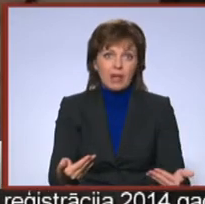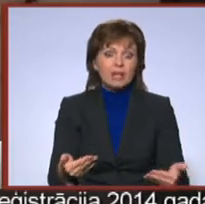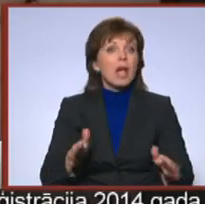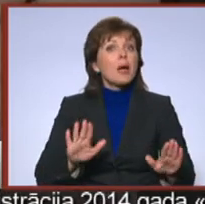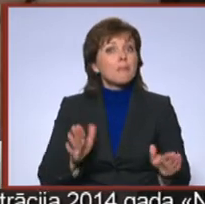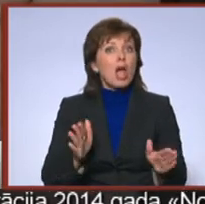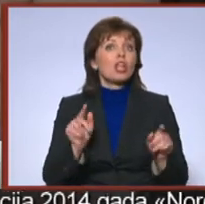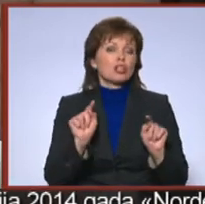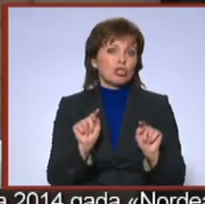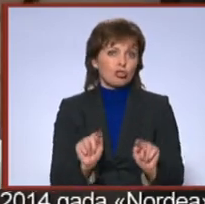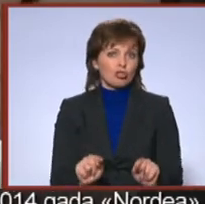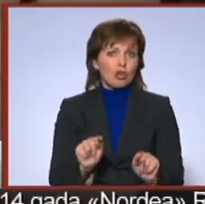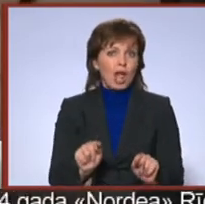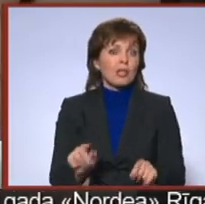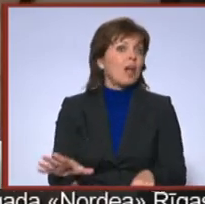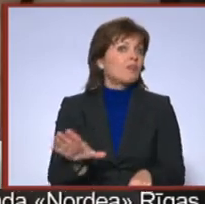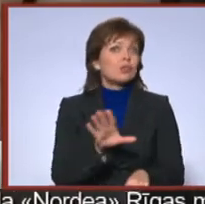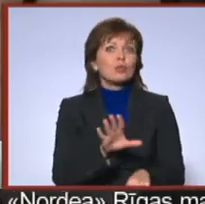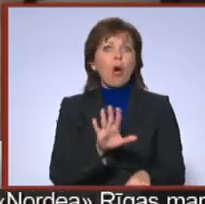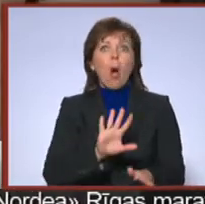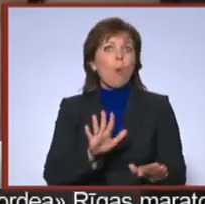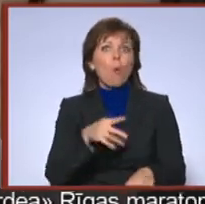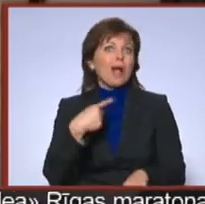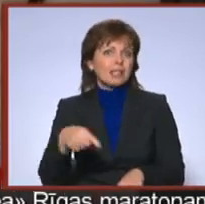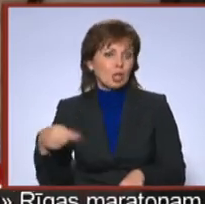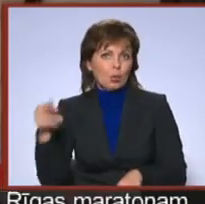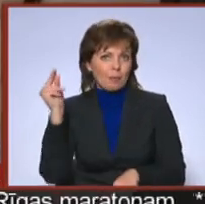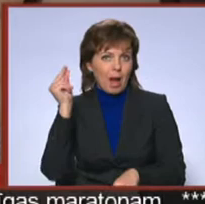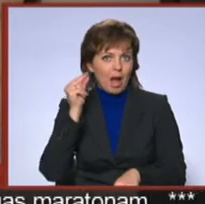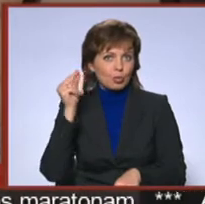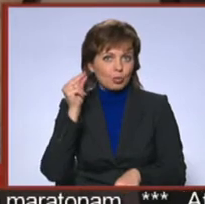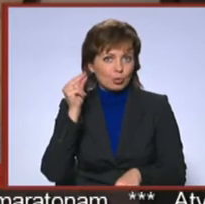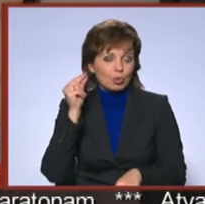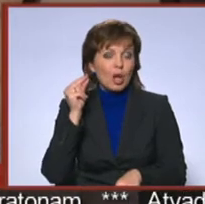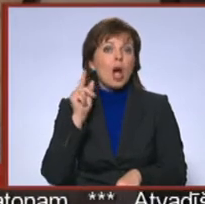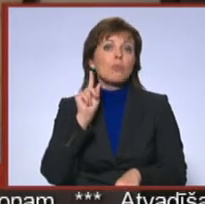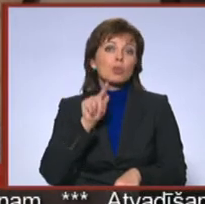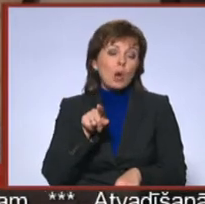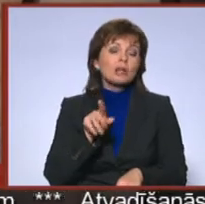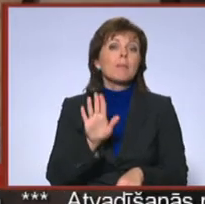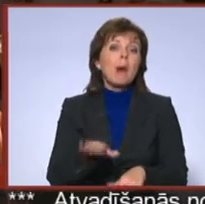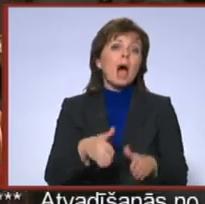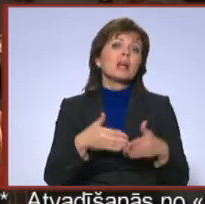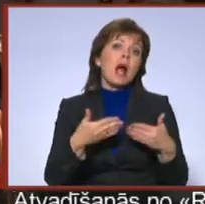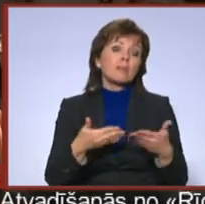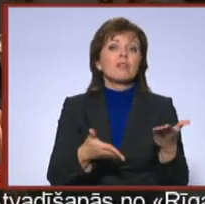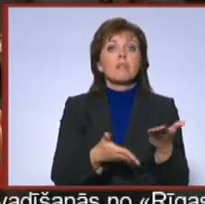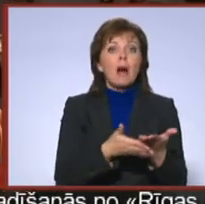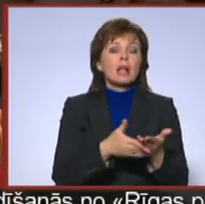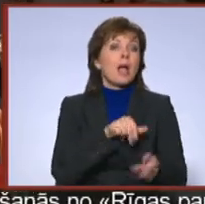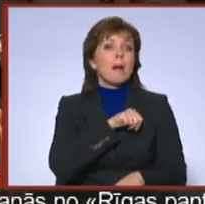bet šeit es visu kaut ko citu mācos. Šo to arī, protams, par grāmatvedību palīdz. Pat